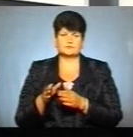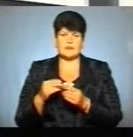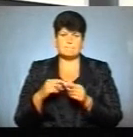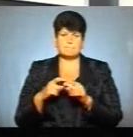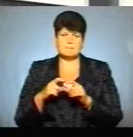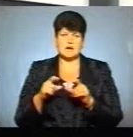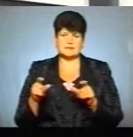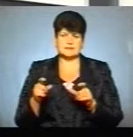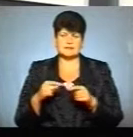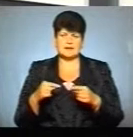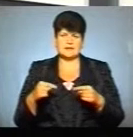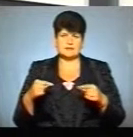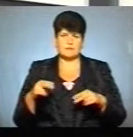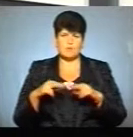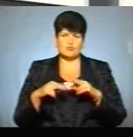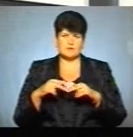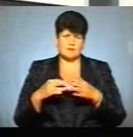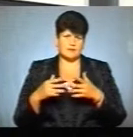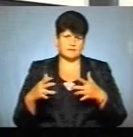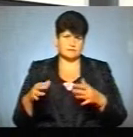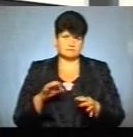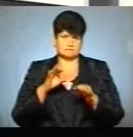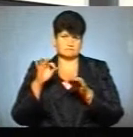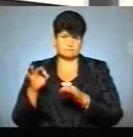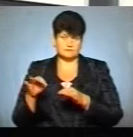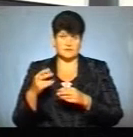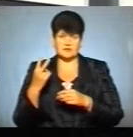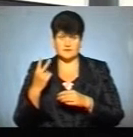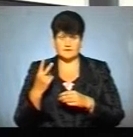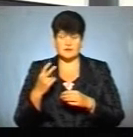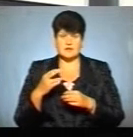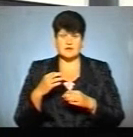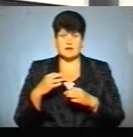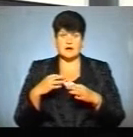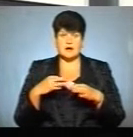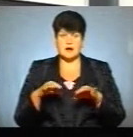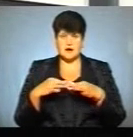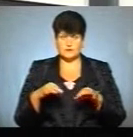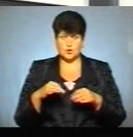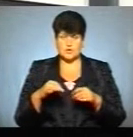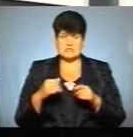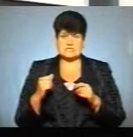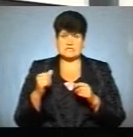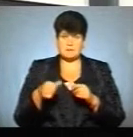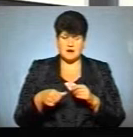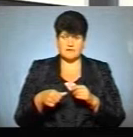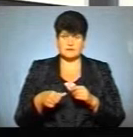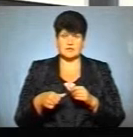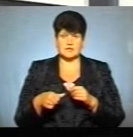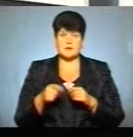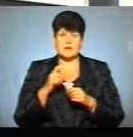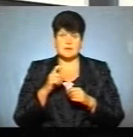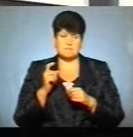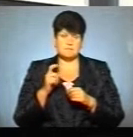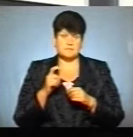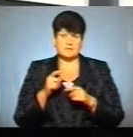магазини з різними будівельними приладдями, і 2 автозаправні станції – газова і бензинова.